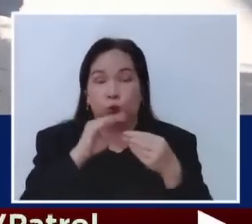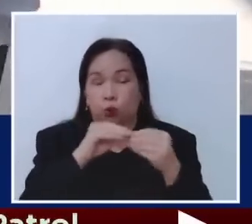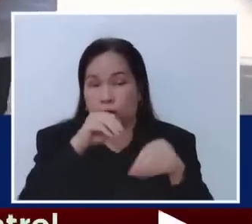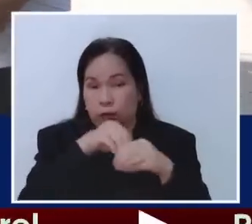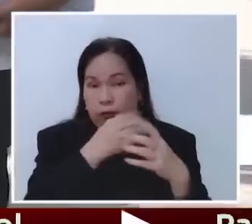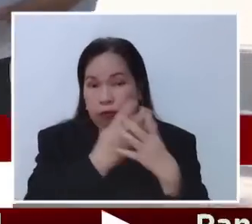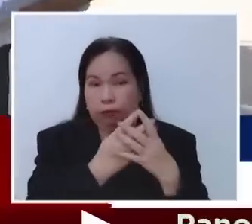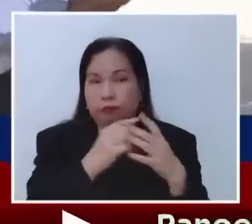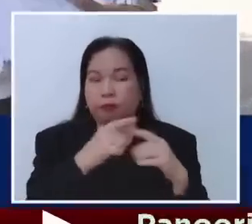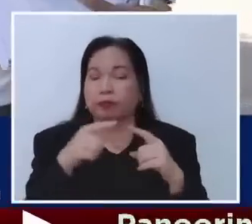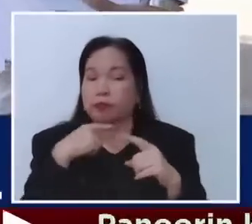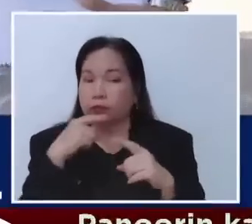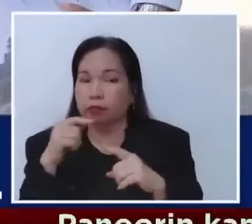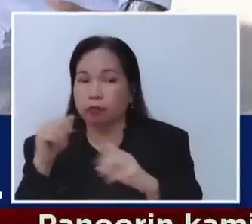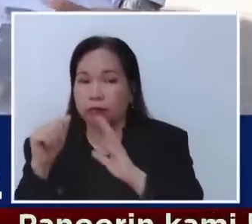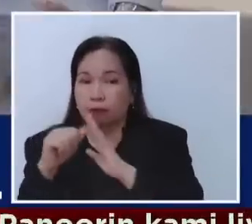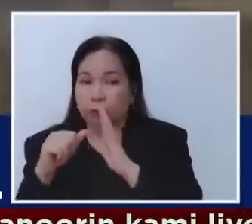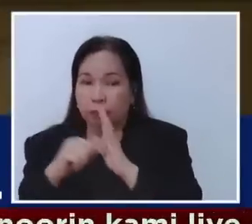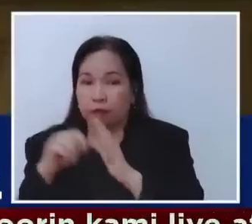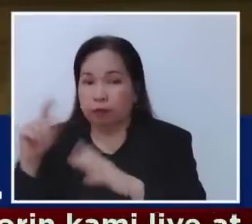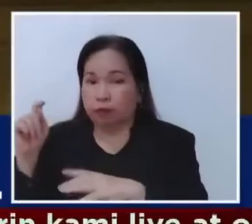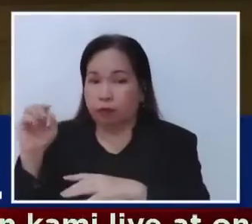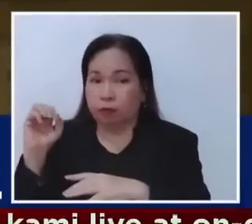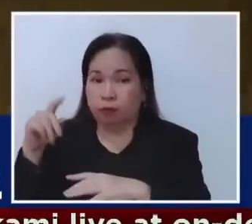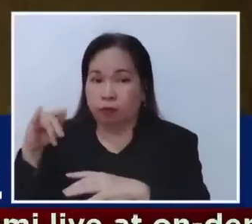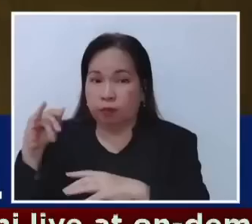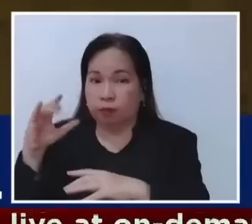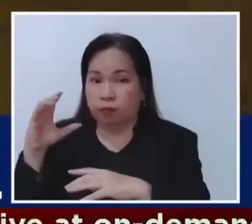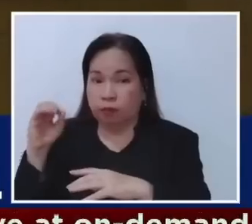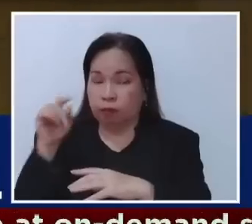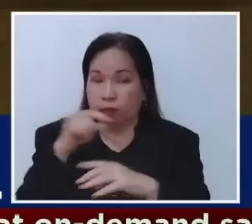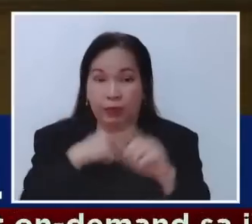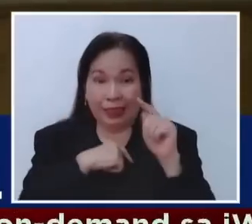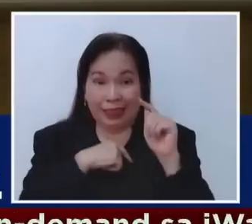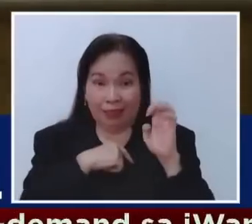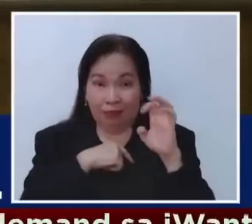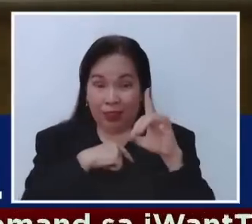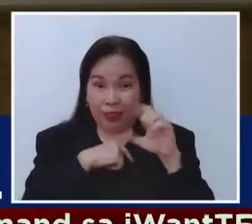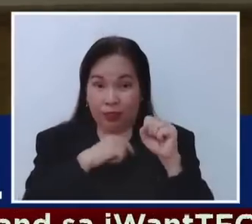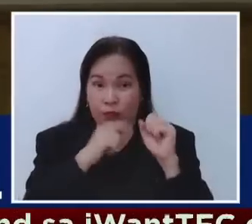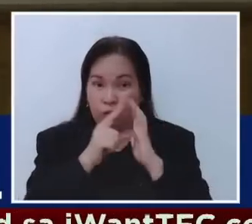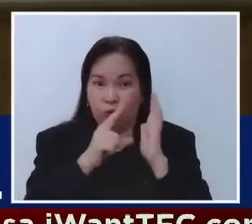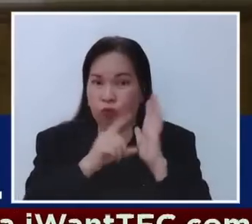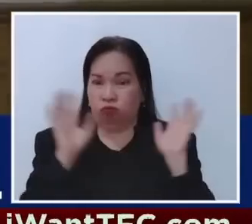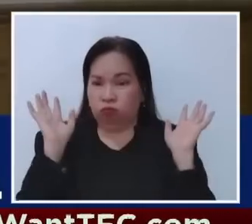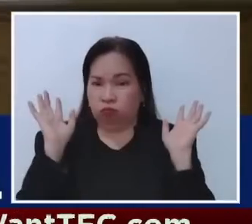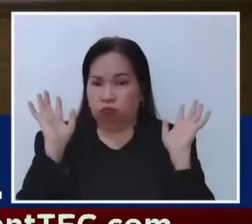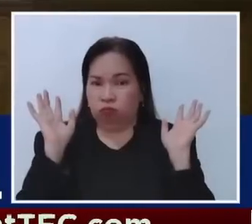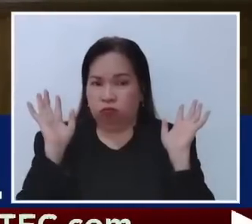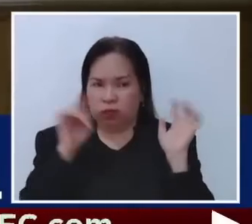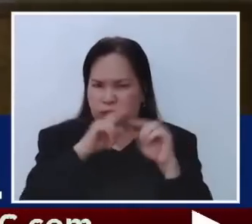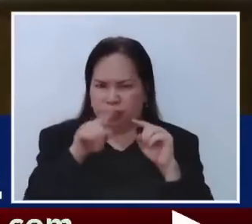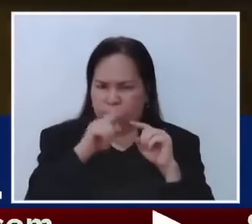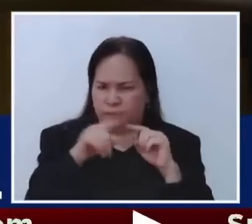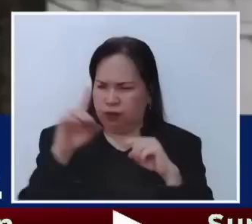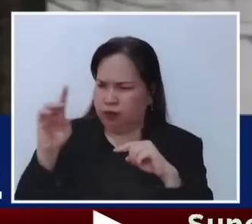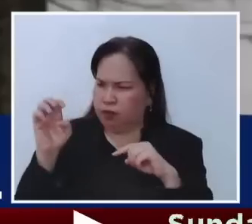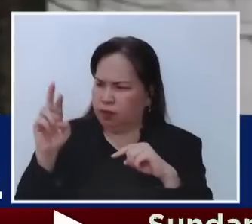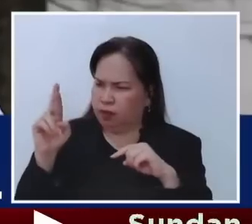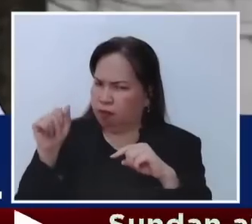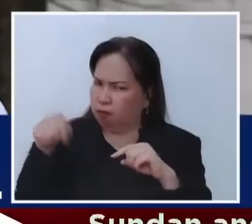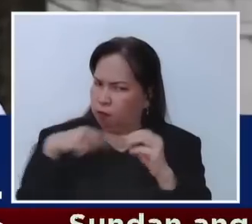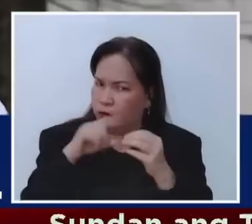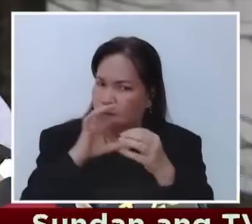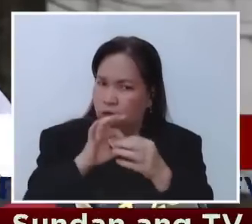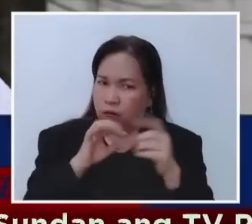Ferdinand Tupaso, abogado ni suspended Congressman Arnolfo Teves Jr. na walang kinalaman si Dera sa kanyang kliyente. Walang